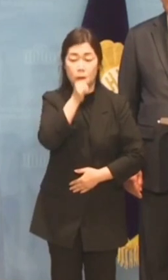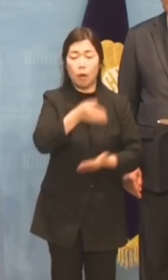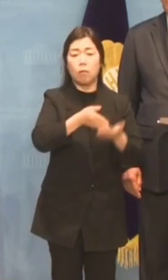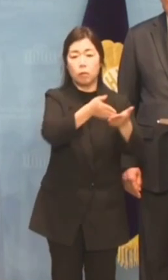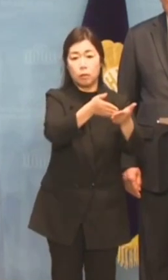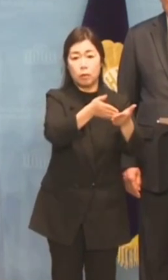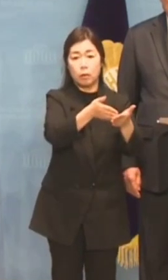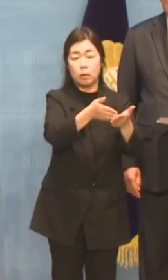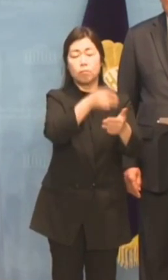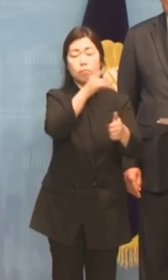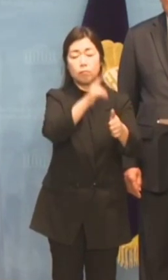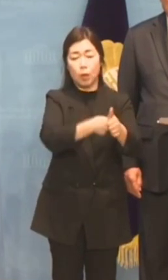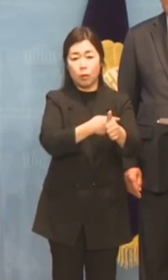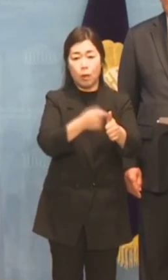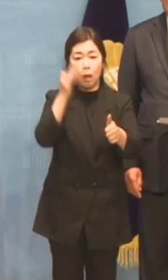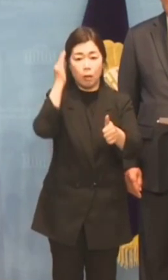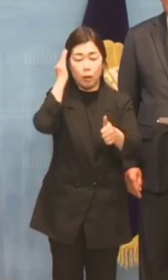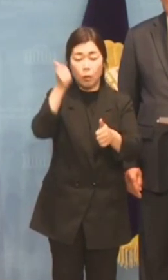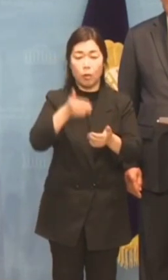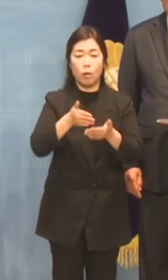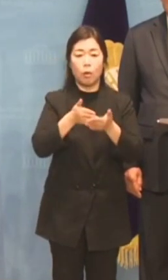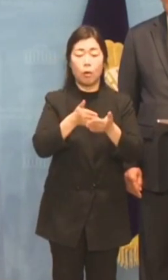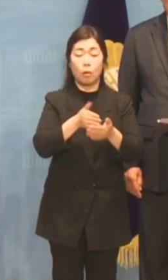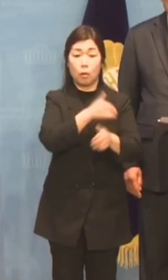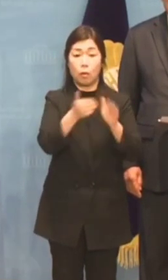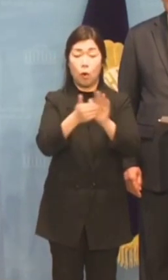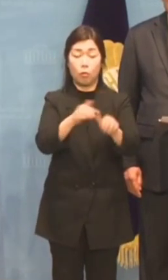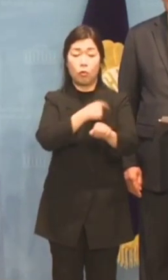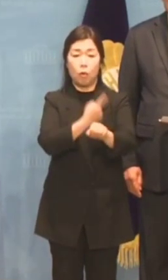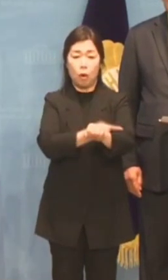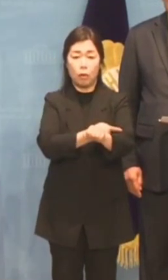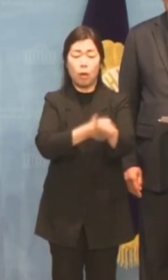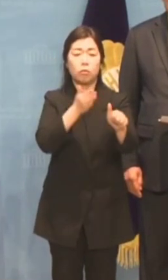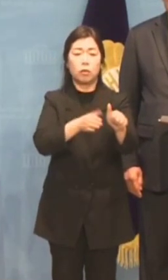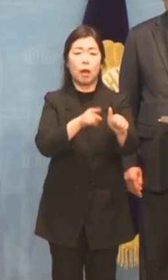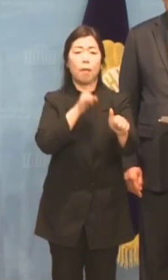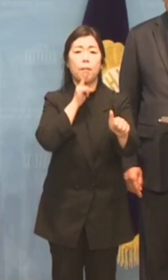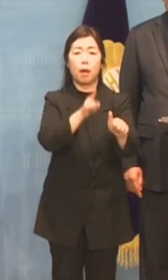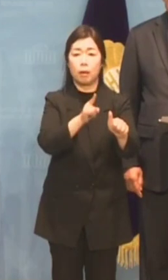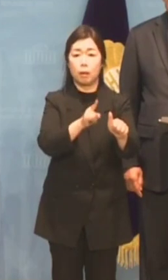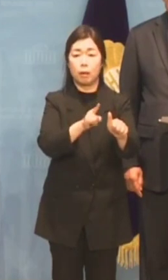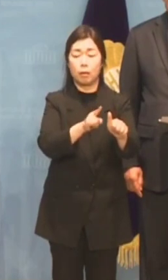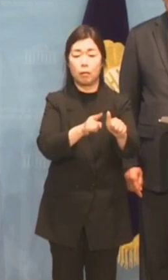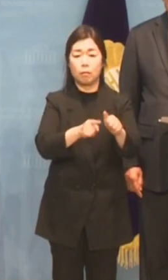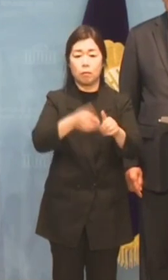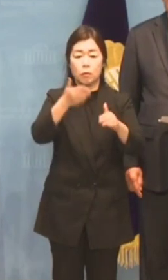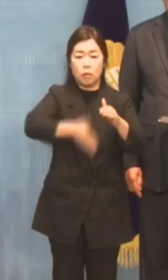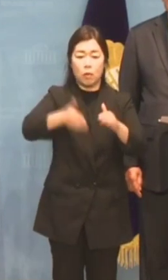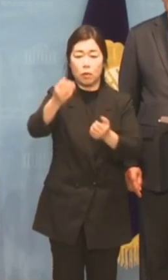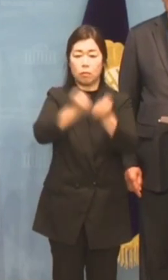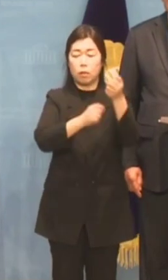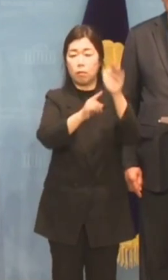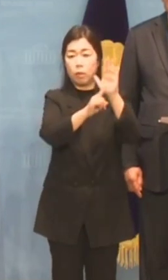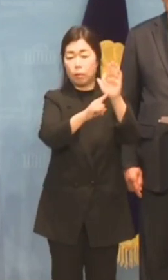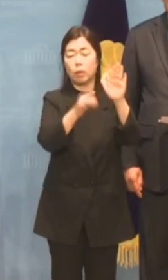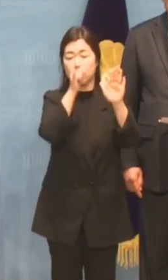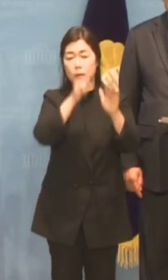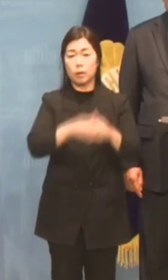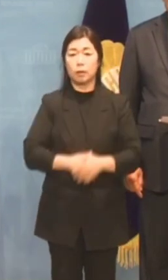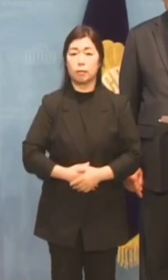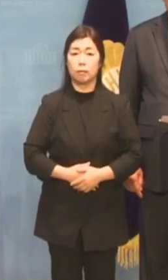거부권을 운운하는 담화문을 발표했습니다. 또 농민의 이익을 대변해야 할 정황근 농식품부